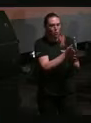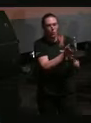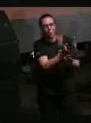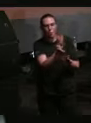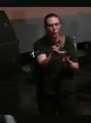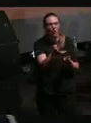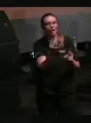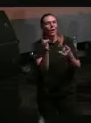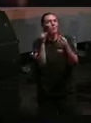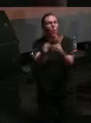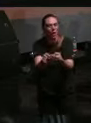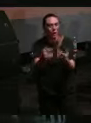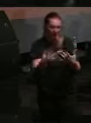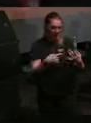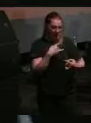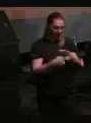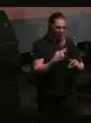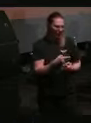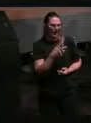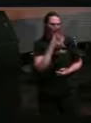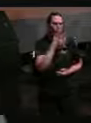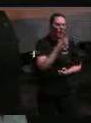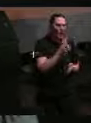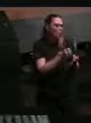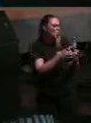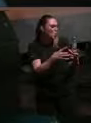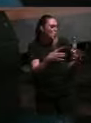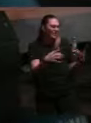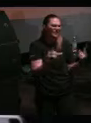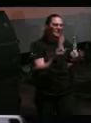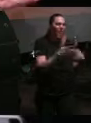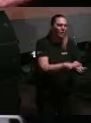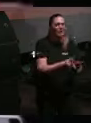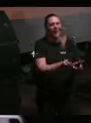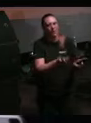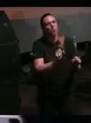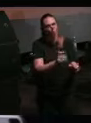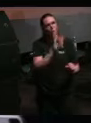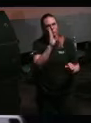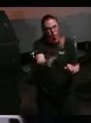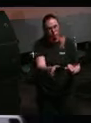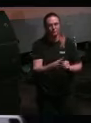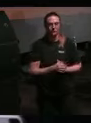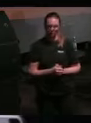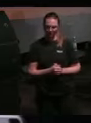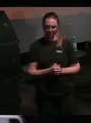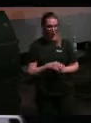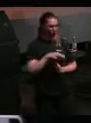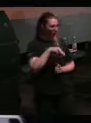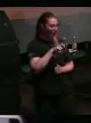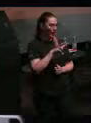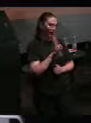å fortsette å ha liksom vage ord om å utvikle og ikke avvikle. Vi må gå tilbake til NVE. Forrige gang dere ga ut